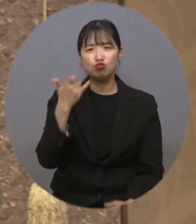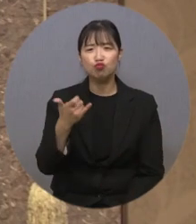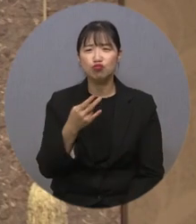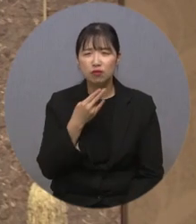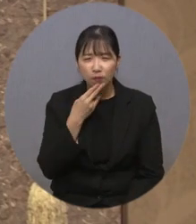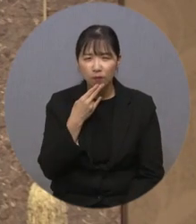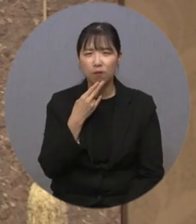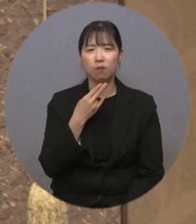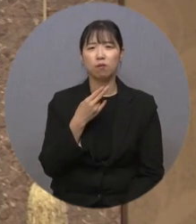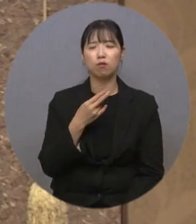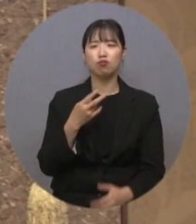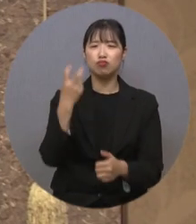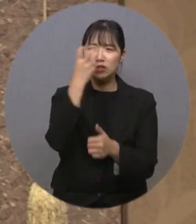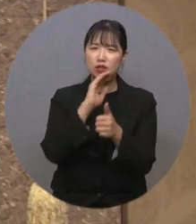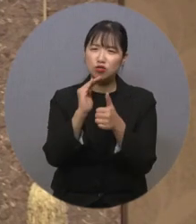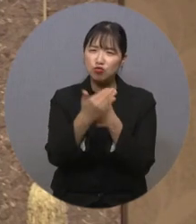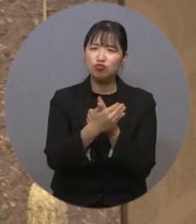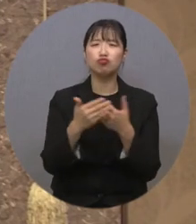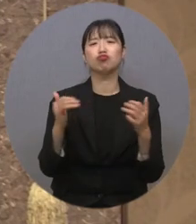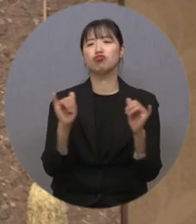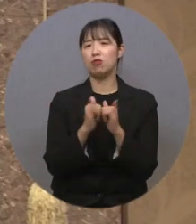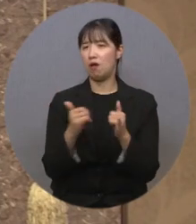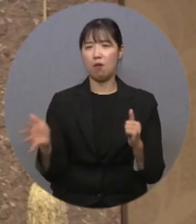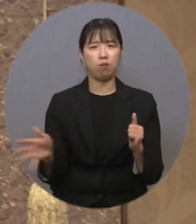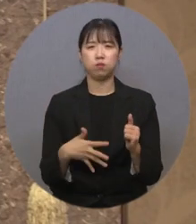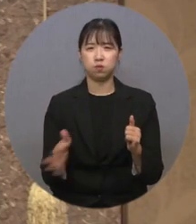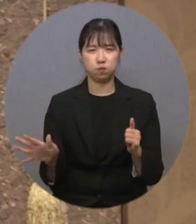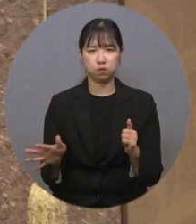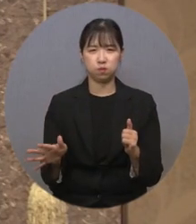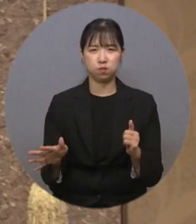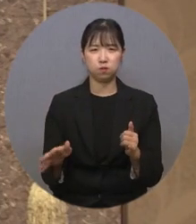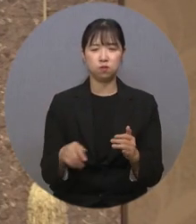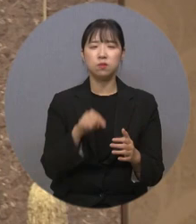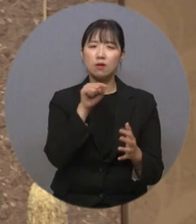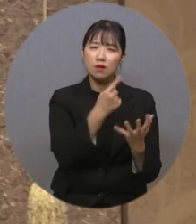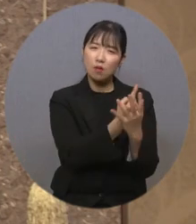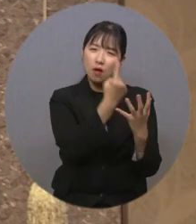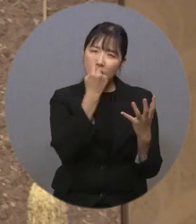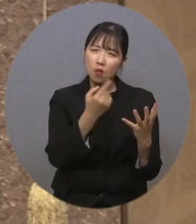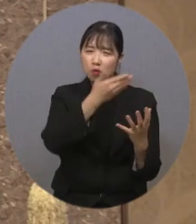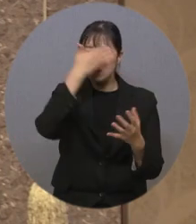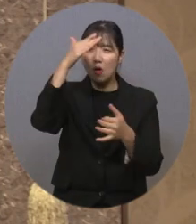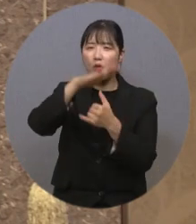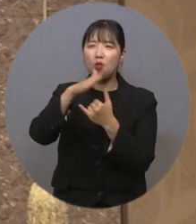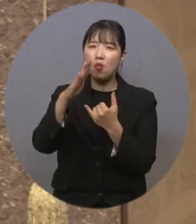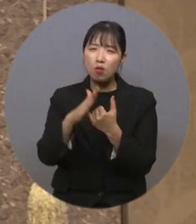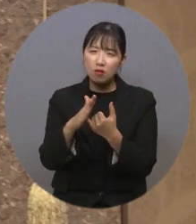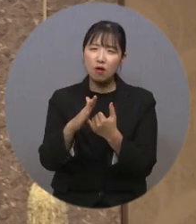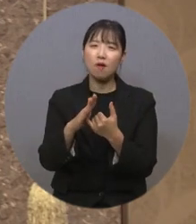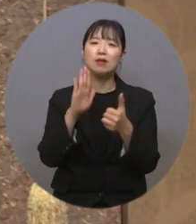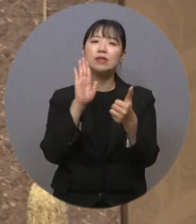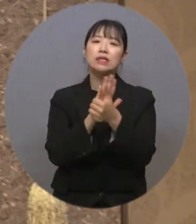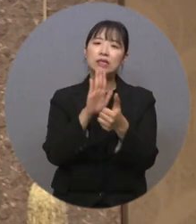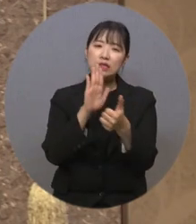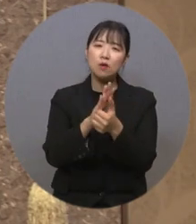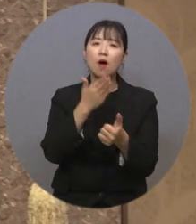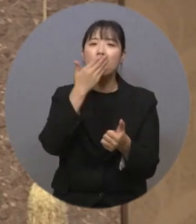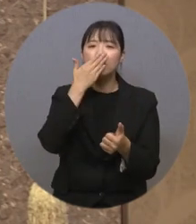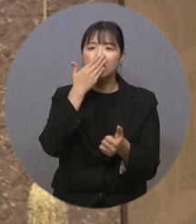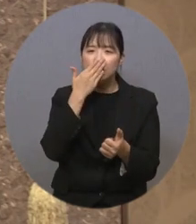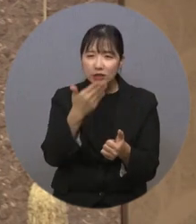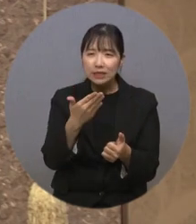없고 또 누군가 지켜주는 사람도 없고 이 퇴소 청소년들을 지원할 수